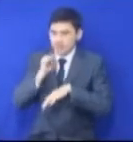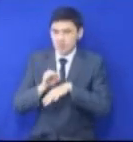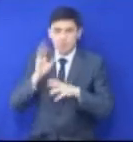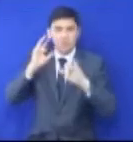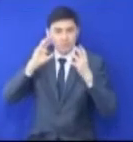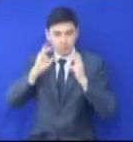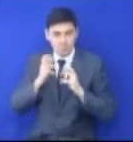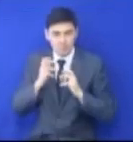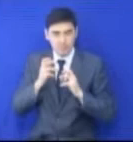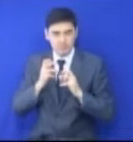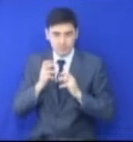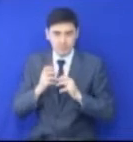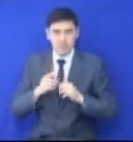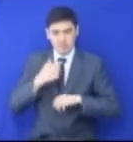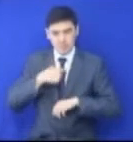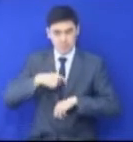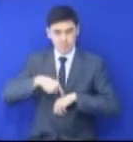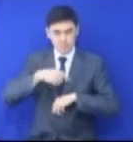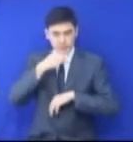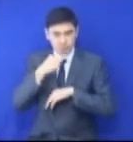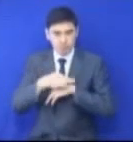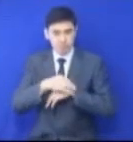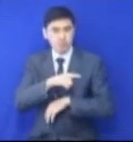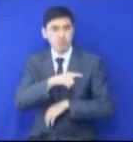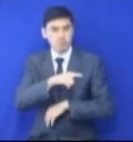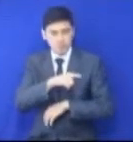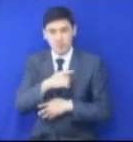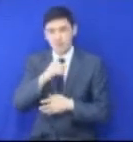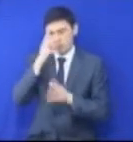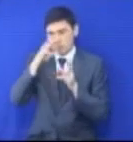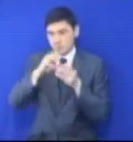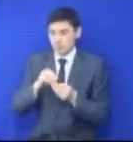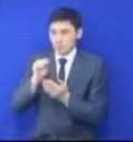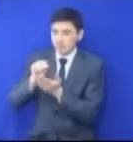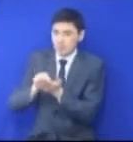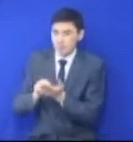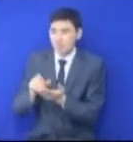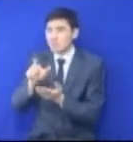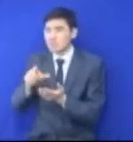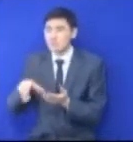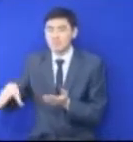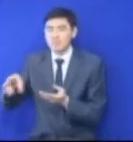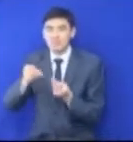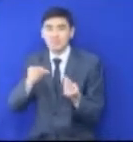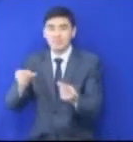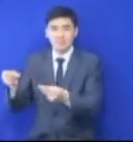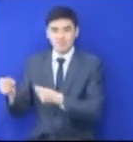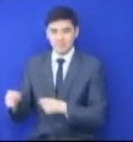Очень требователен сам к себе. Поэтому его произведения никого не оставляют равнодушными.